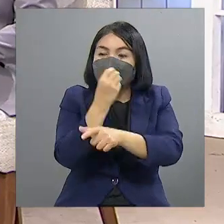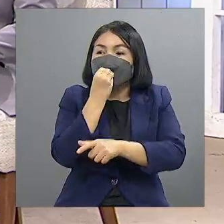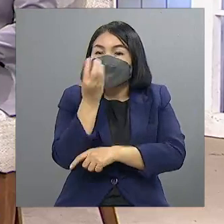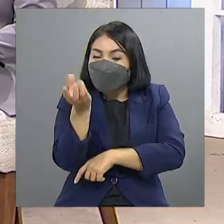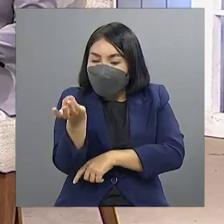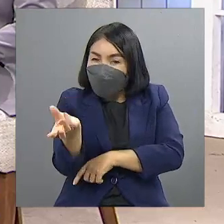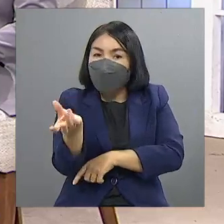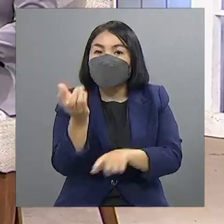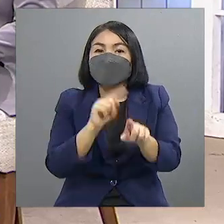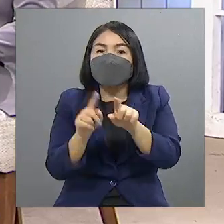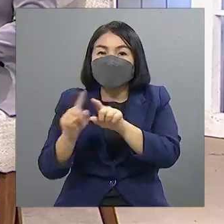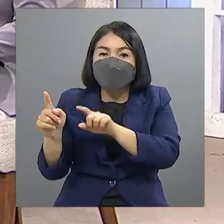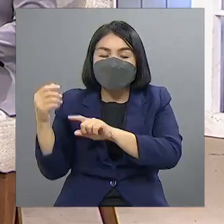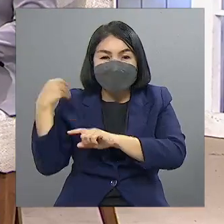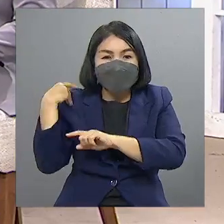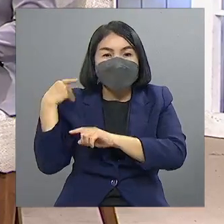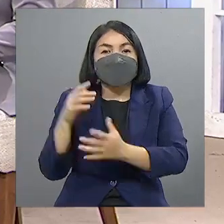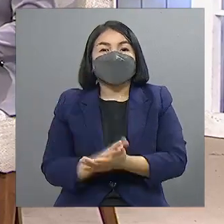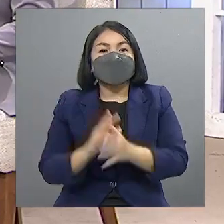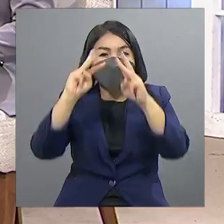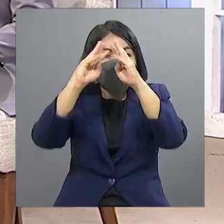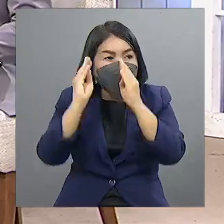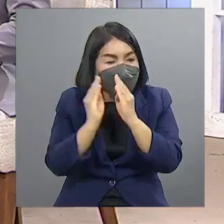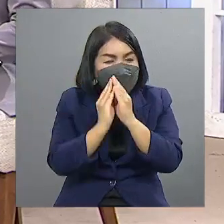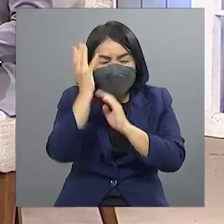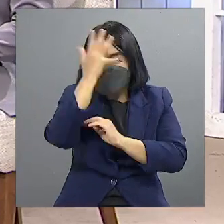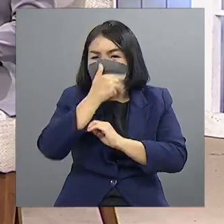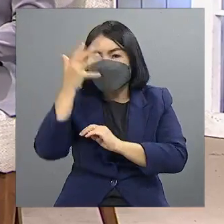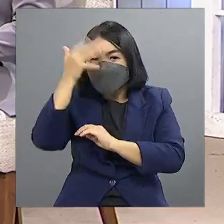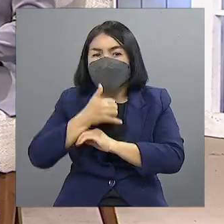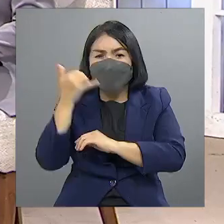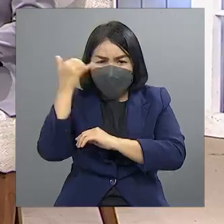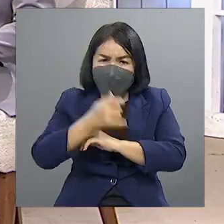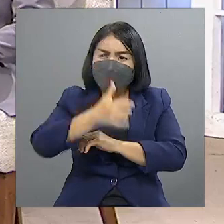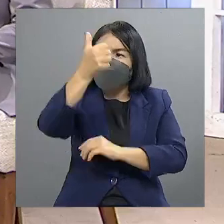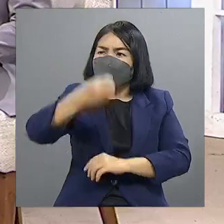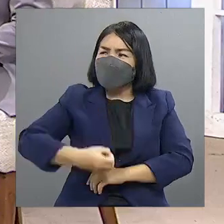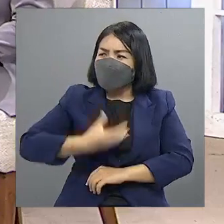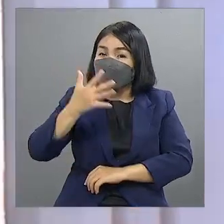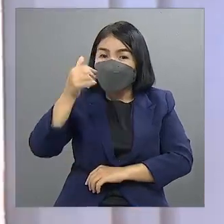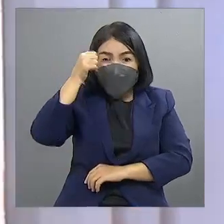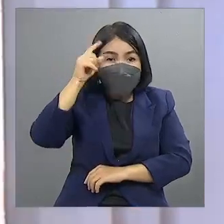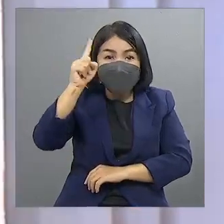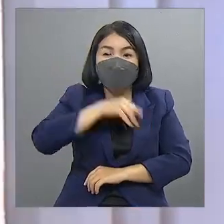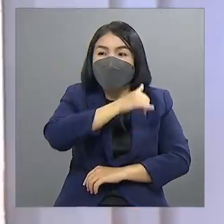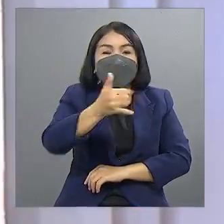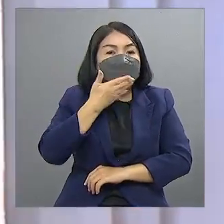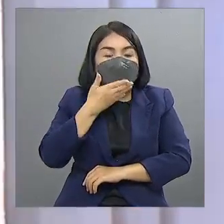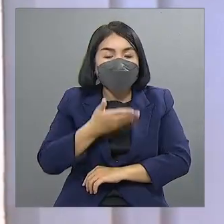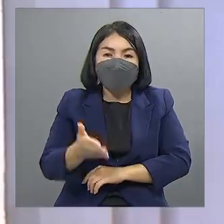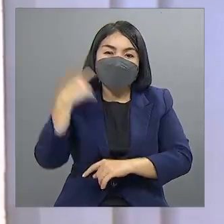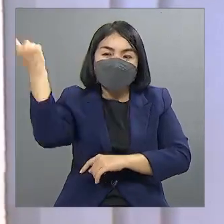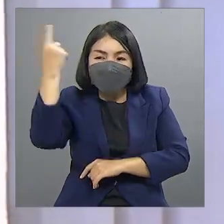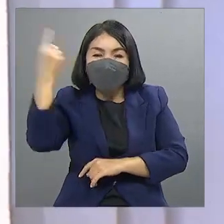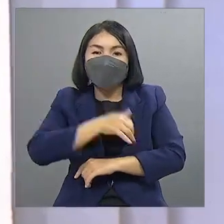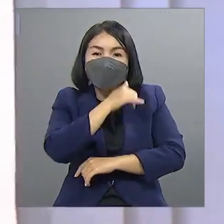ถวท่าอรุณนะแถววัดนะตรงแถวนั้นสวยหมดเลย ไปได้ไม่เบื่อนะครับไปได้วันนึงเนี่ยเที่ยวได้ทั้งวันนะครับแล้วก็พอไปแล้วจะรู้สึก